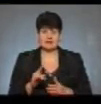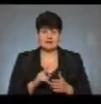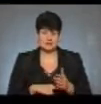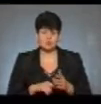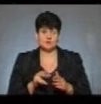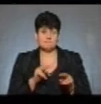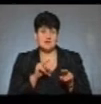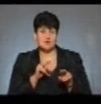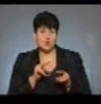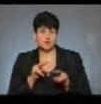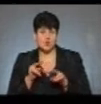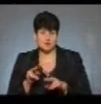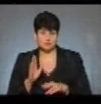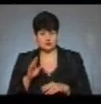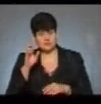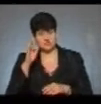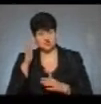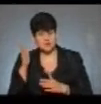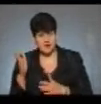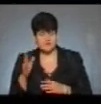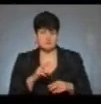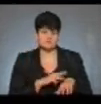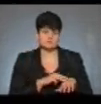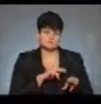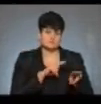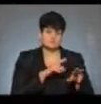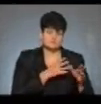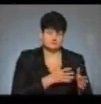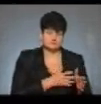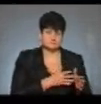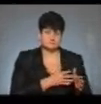все буде під контролем як держави, так і правоохоронних органів, так і